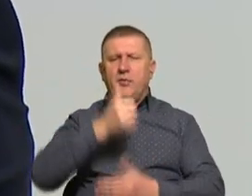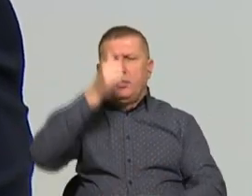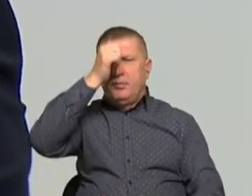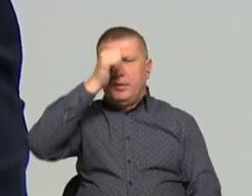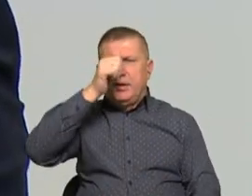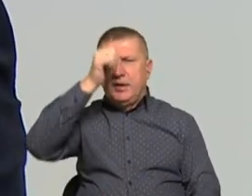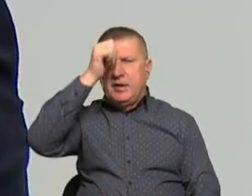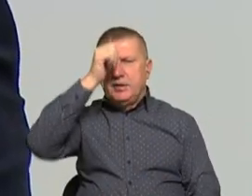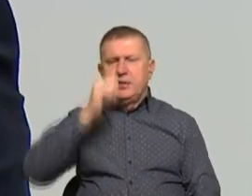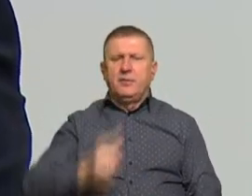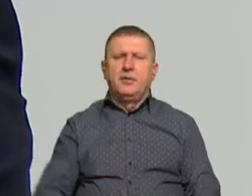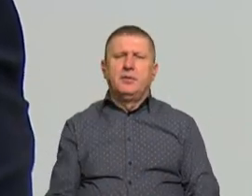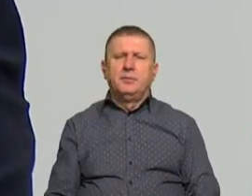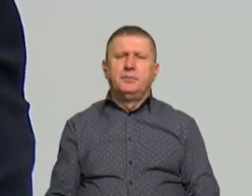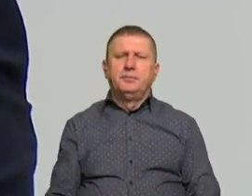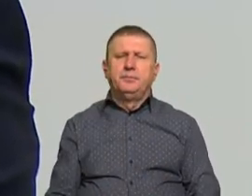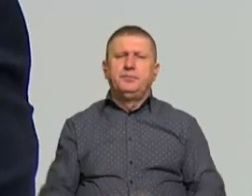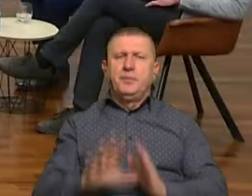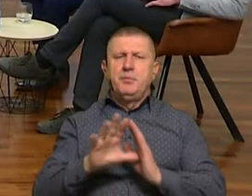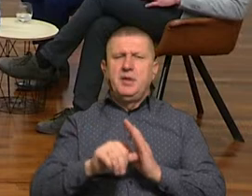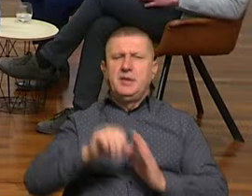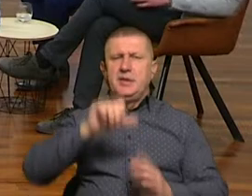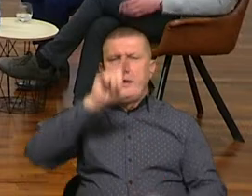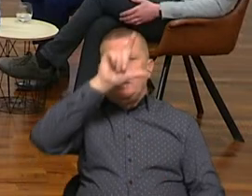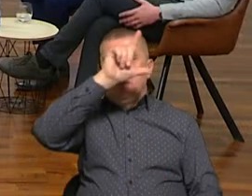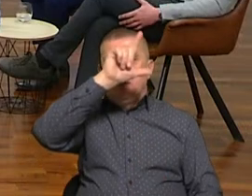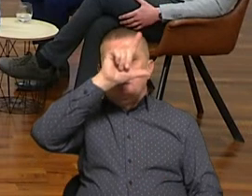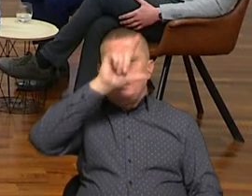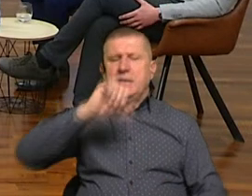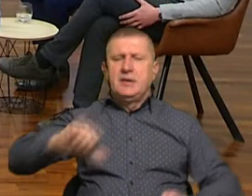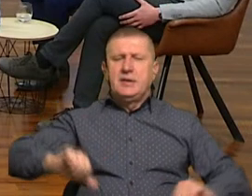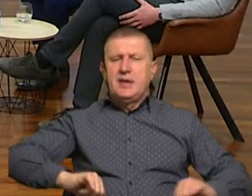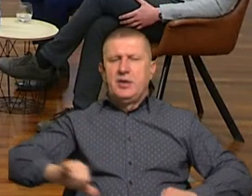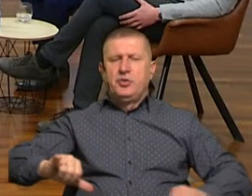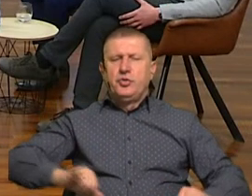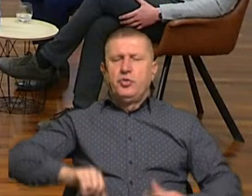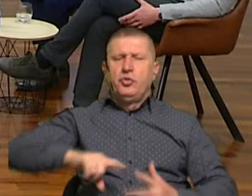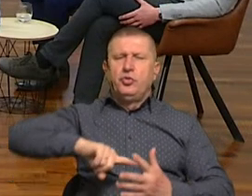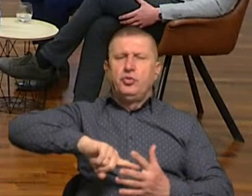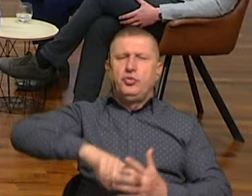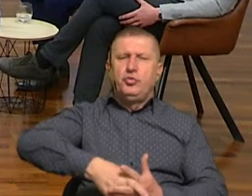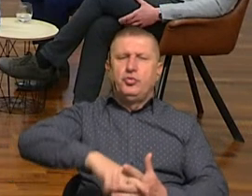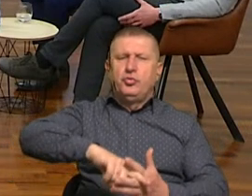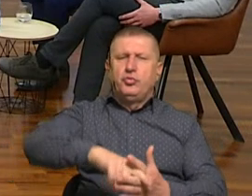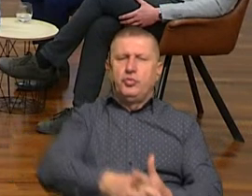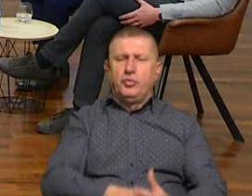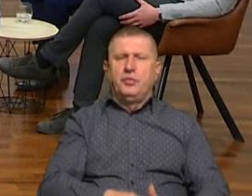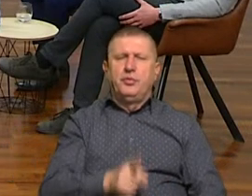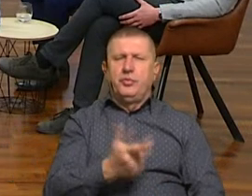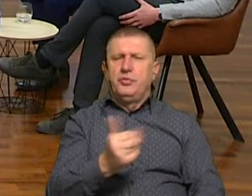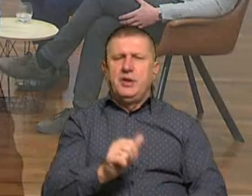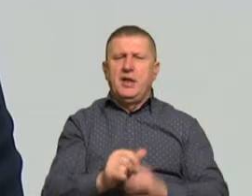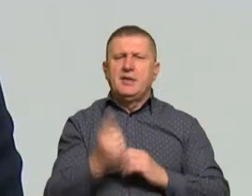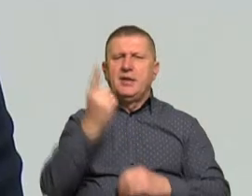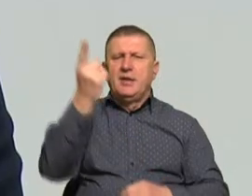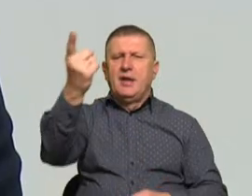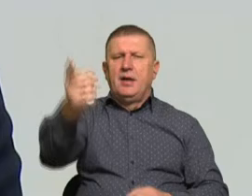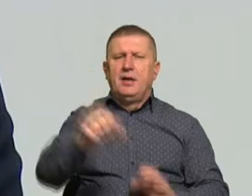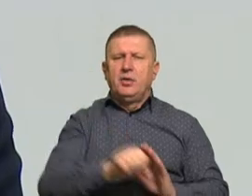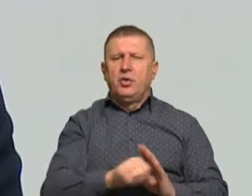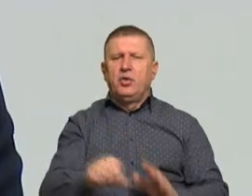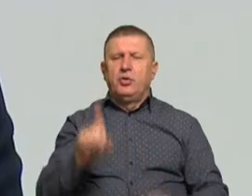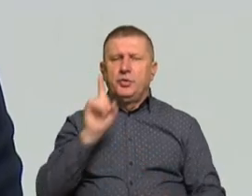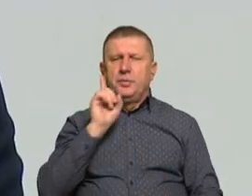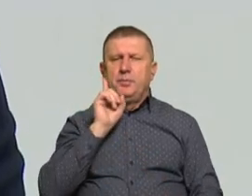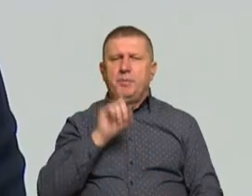Nie wiem, czy państwo kojarzą. Miejski Zarząd Dziur, tak? No i to nie jest daleko od prawdy, no bo po prostu szczególnie teraz po